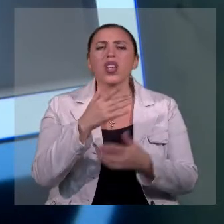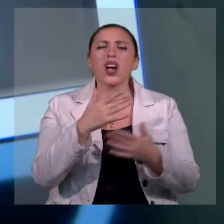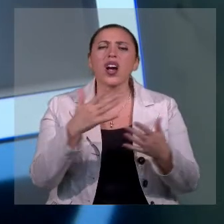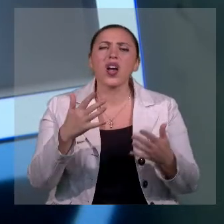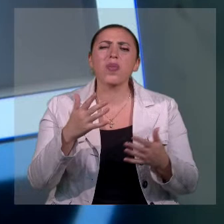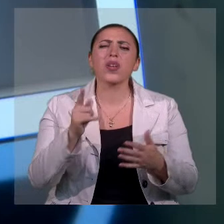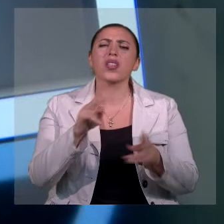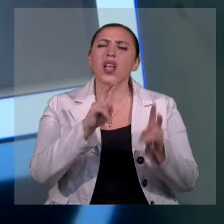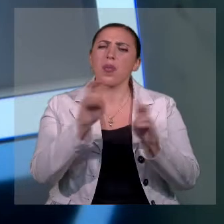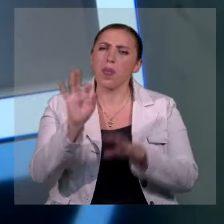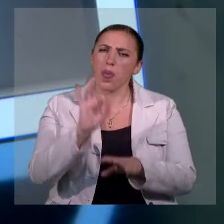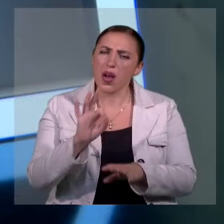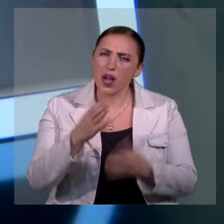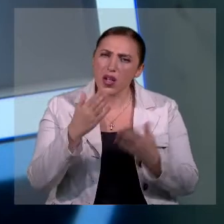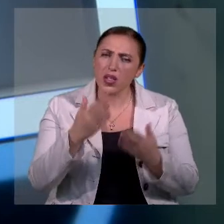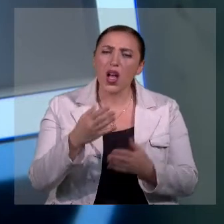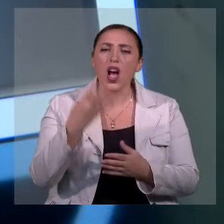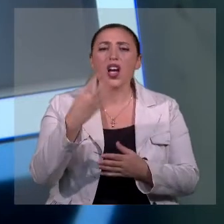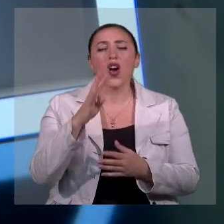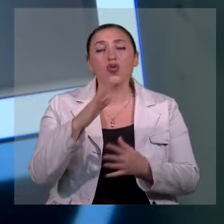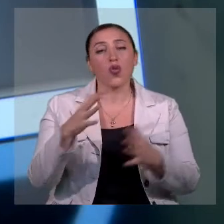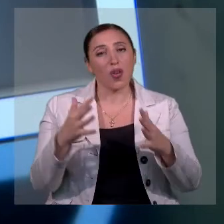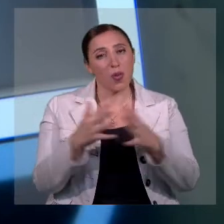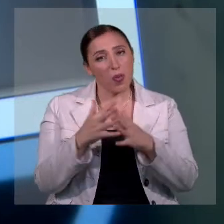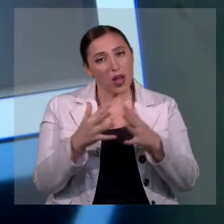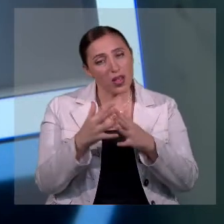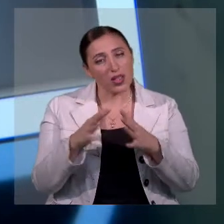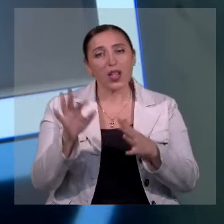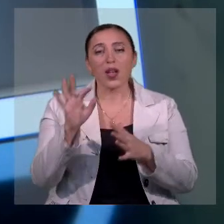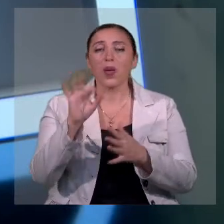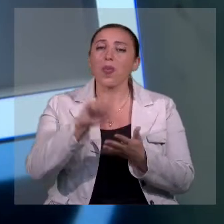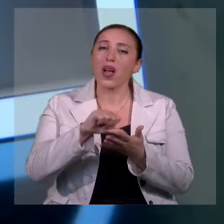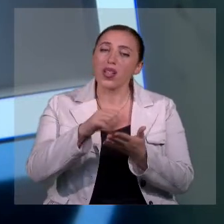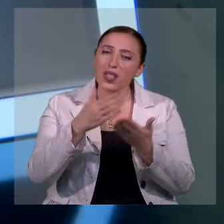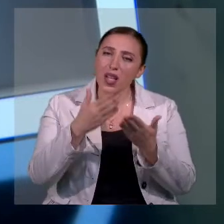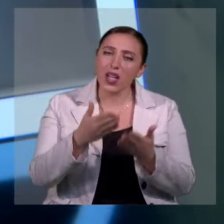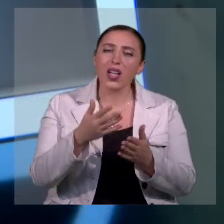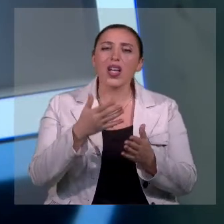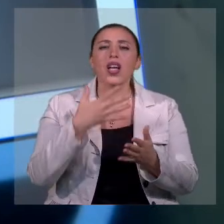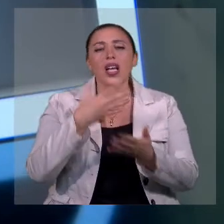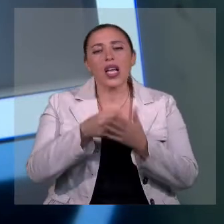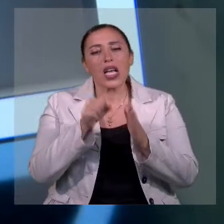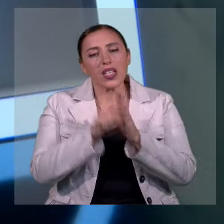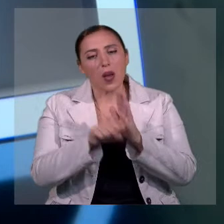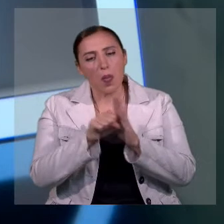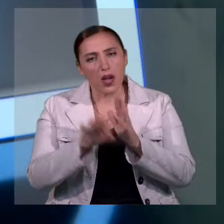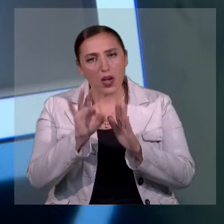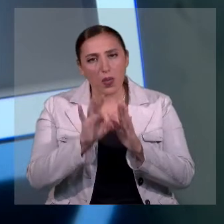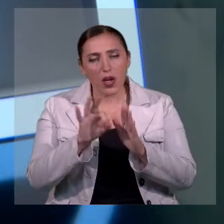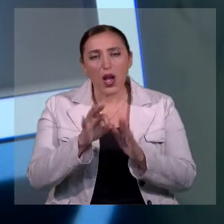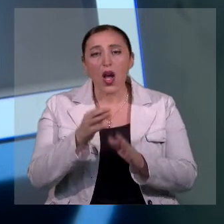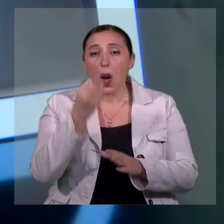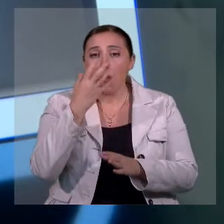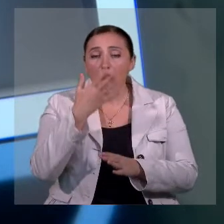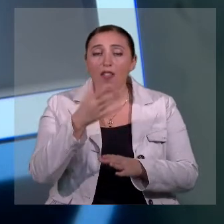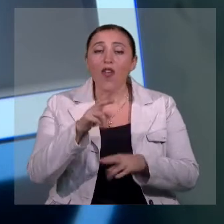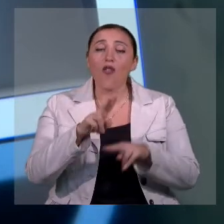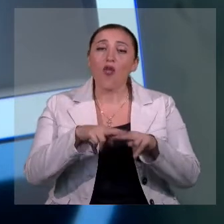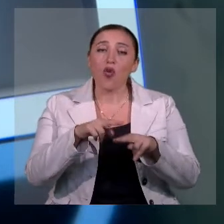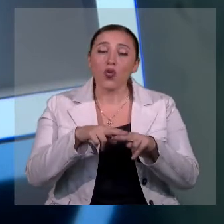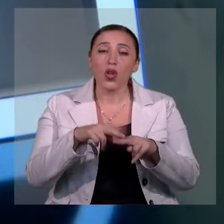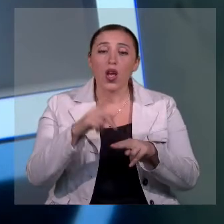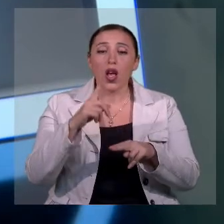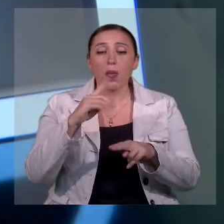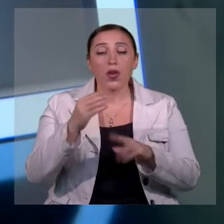շարք թեմաների, այդ թվում 44-օրյա պատերազմի մասնակիցների ինքնասպանությունների։ Բաքվի ոստիկանությունը, սակայն,